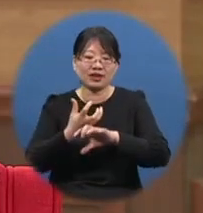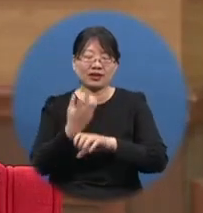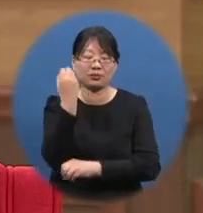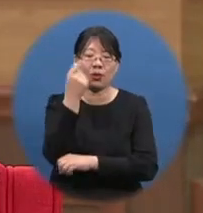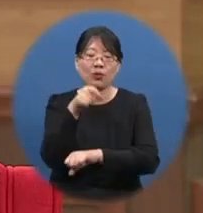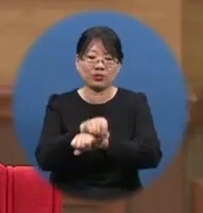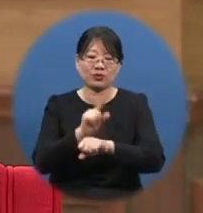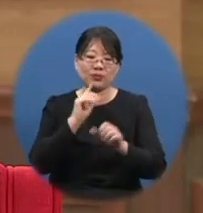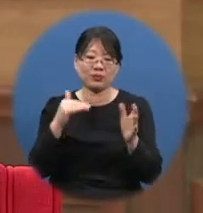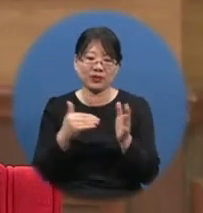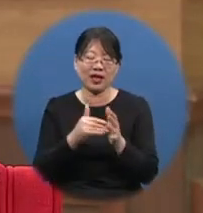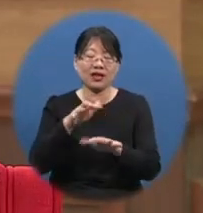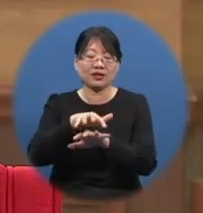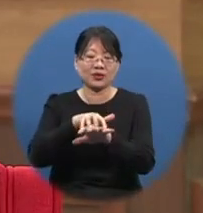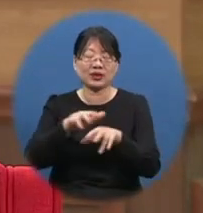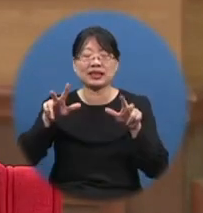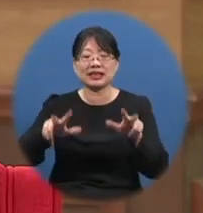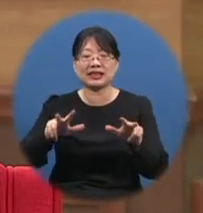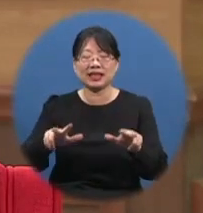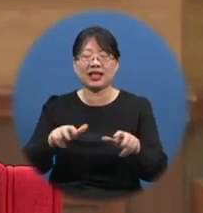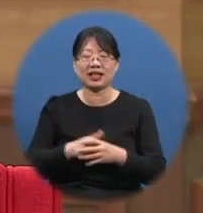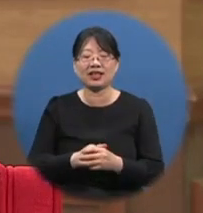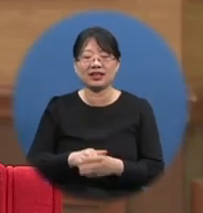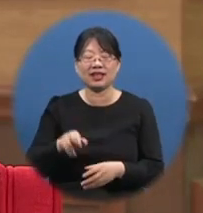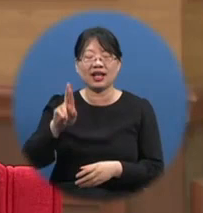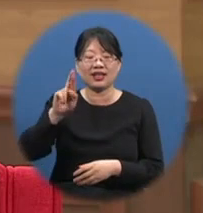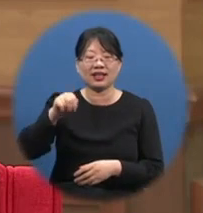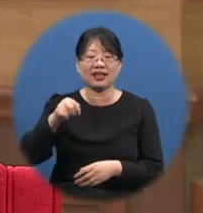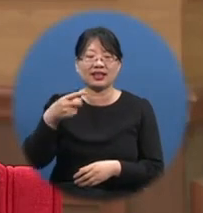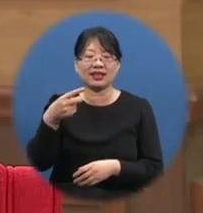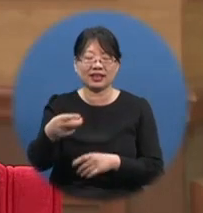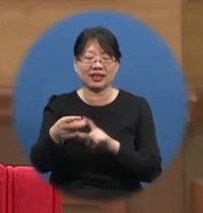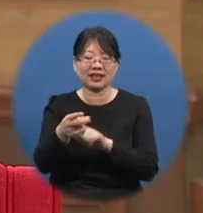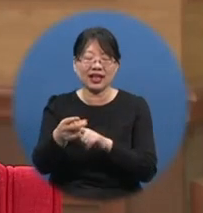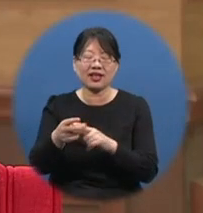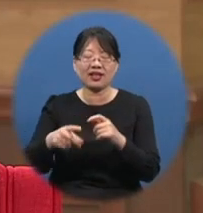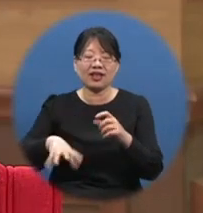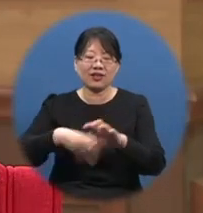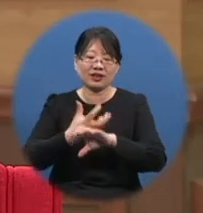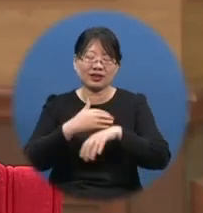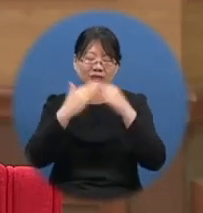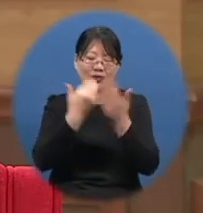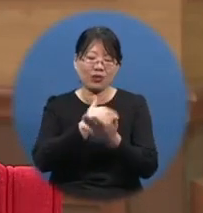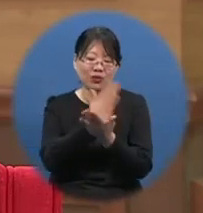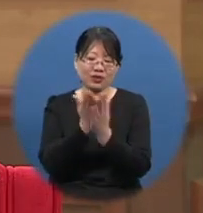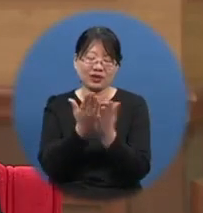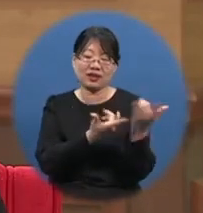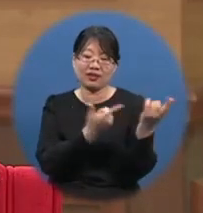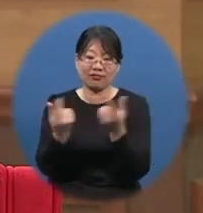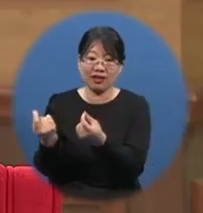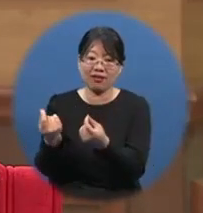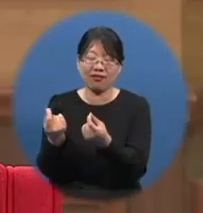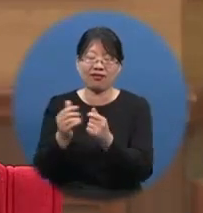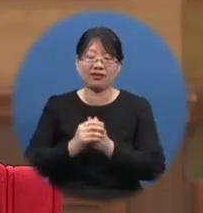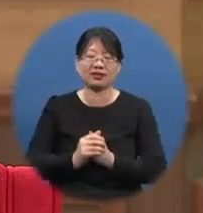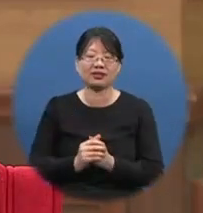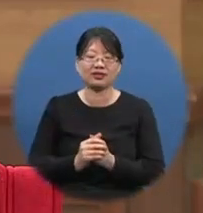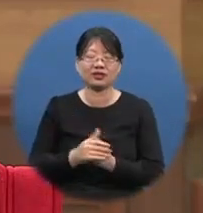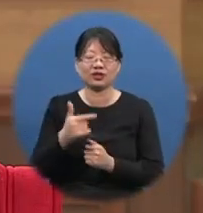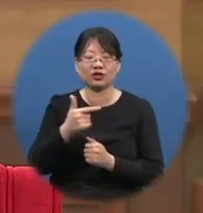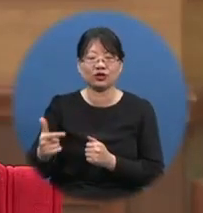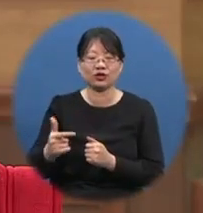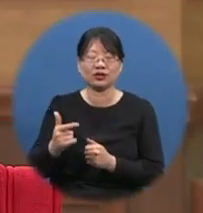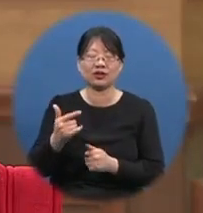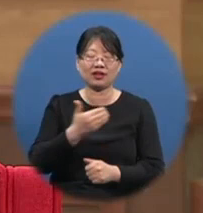과학기술혁신본부입니다. 네네. 그 조직이 이제 R&D의 혁신 전반적인 것을 다